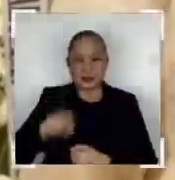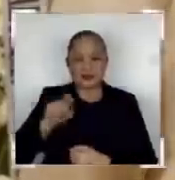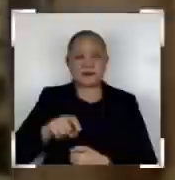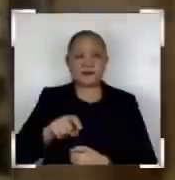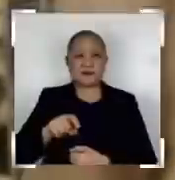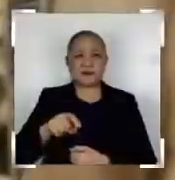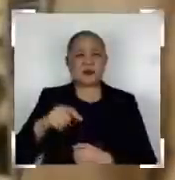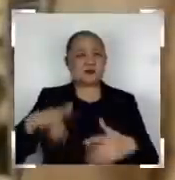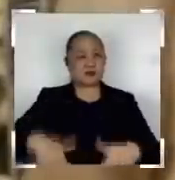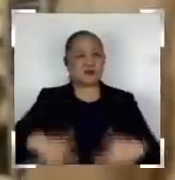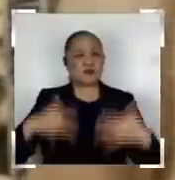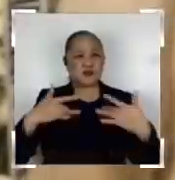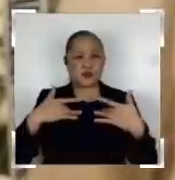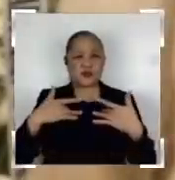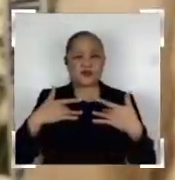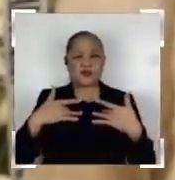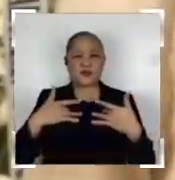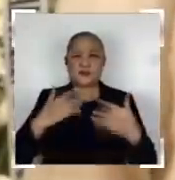ng masaya